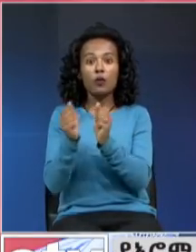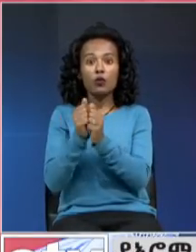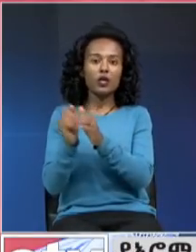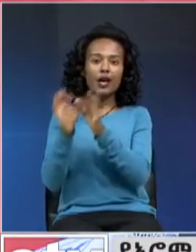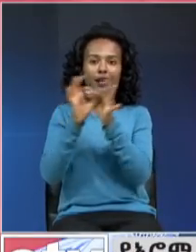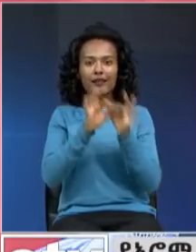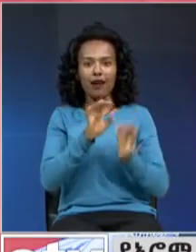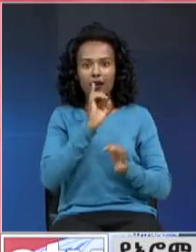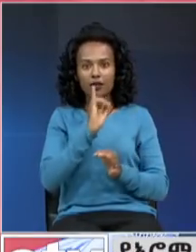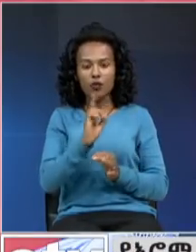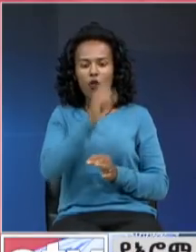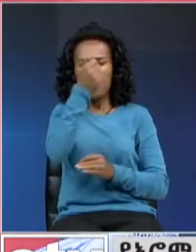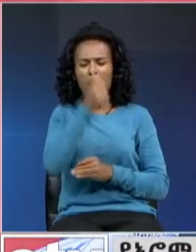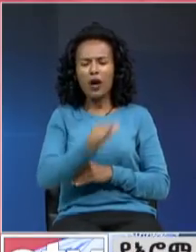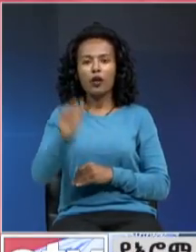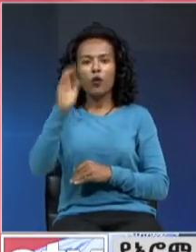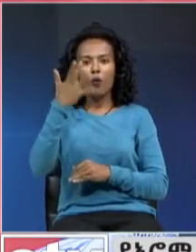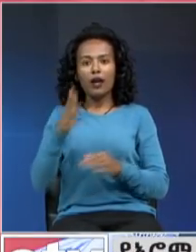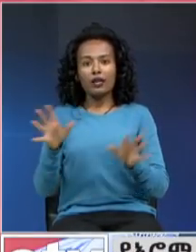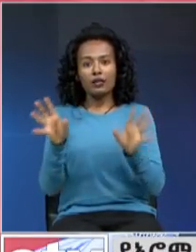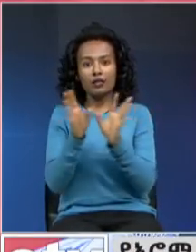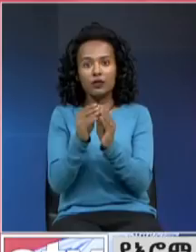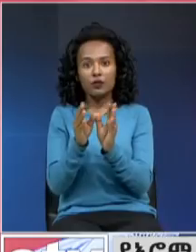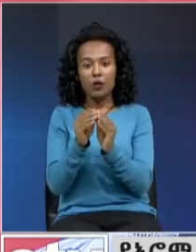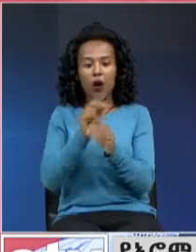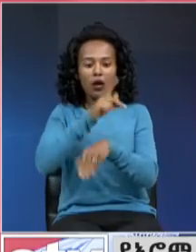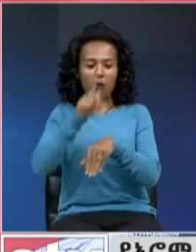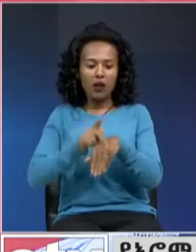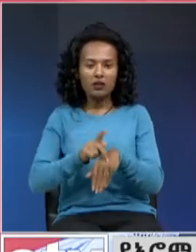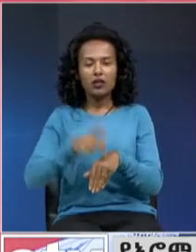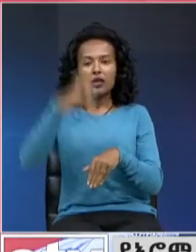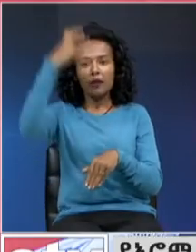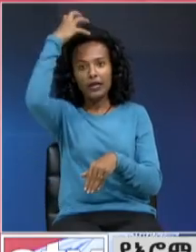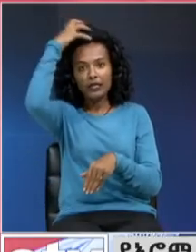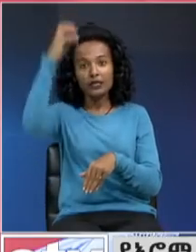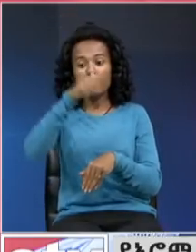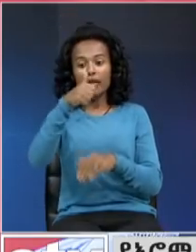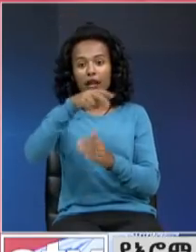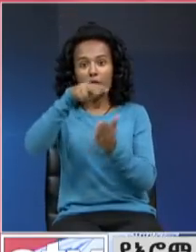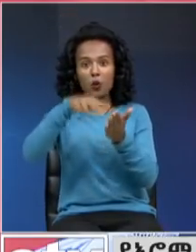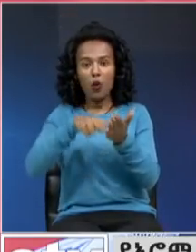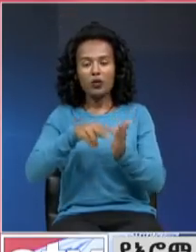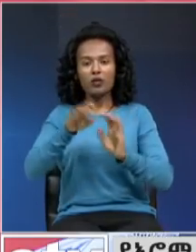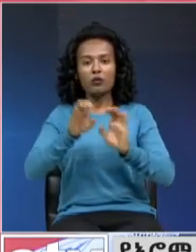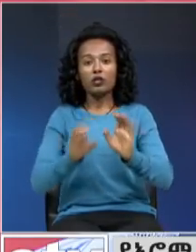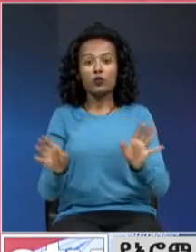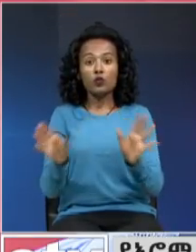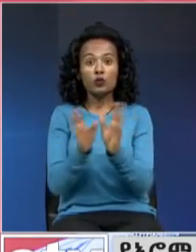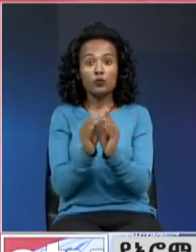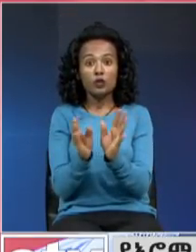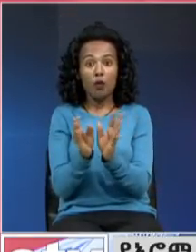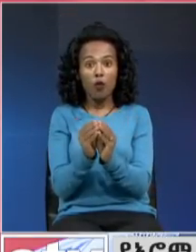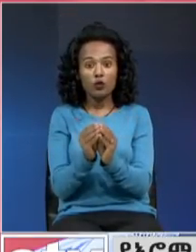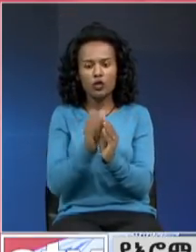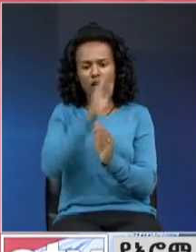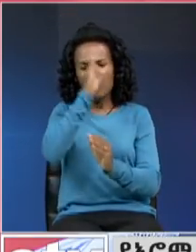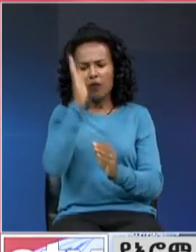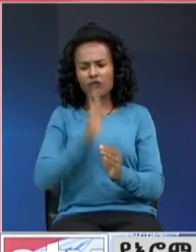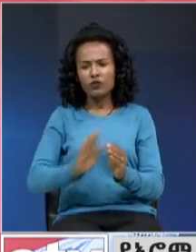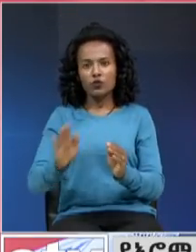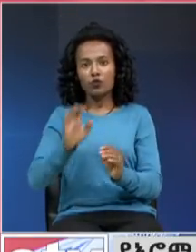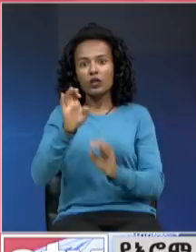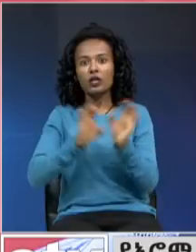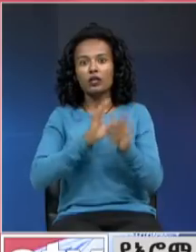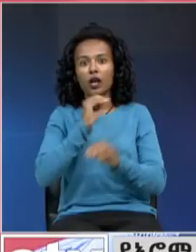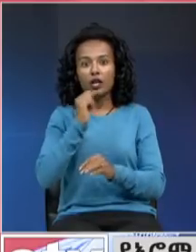ነው። ማንኛውም አይነት ሰብሰባ የፓርቲም ይሁን የመንግስት በሌላም ተቋማት የሚደረጉ ስብሰባዎች በፍጹም